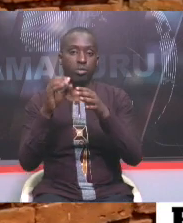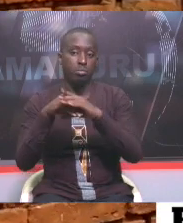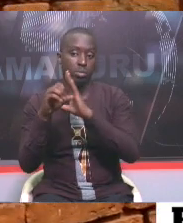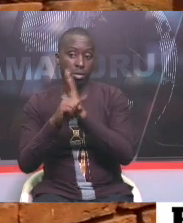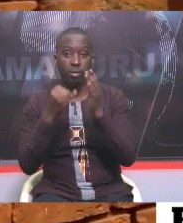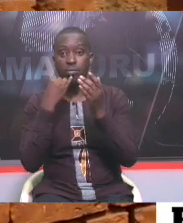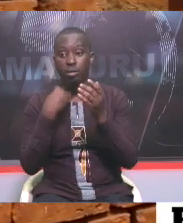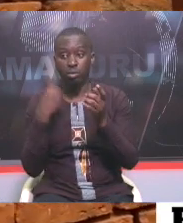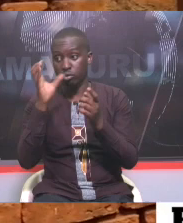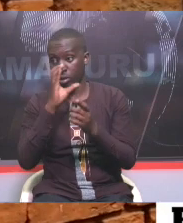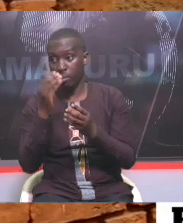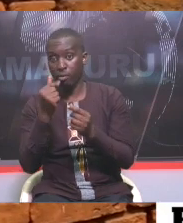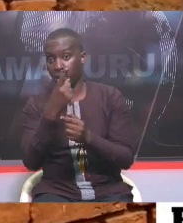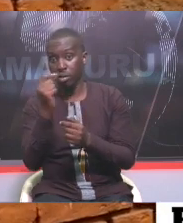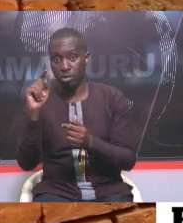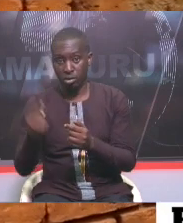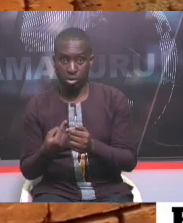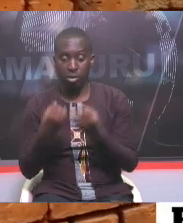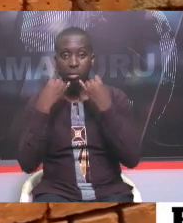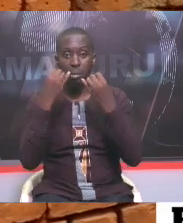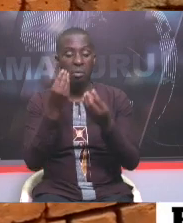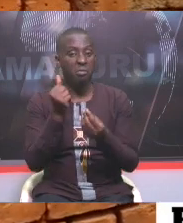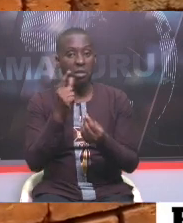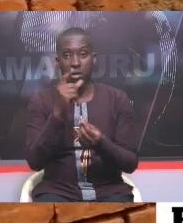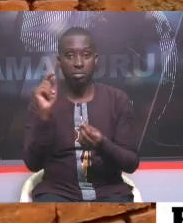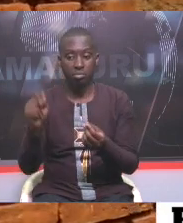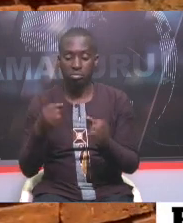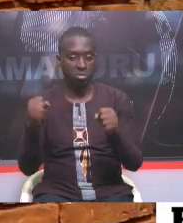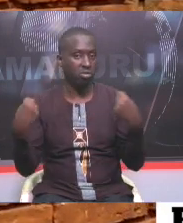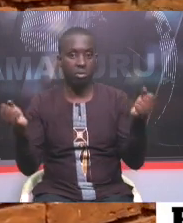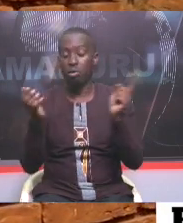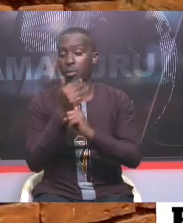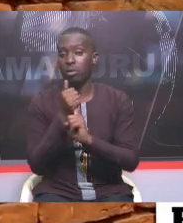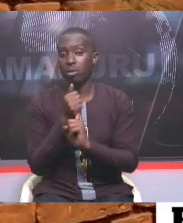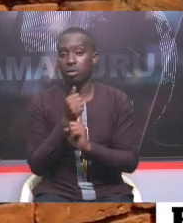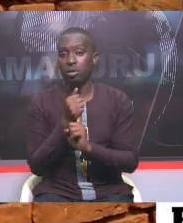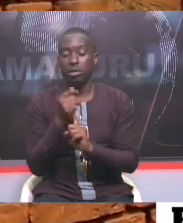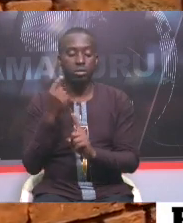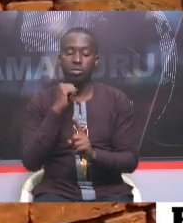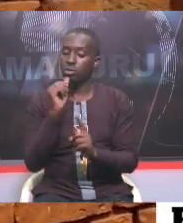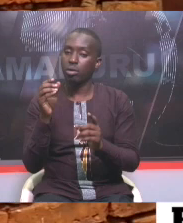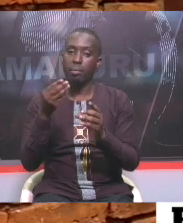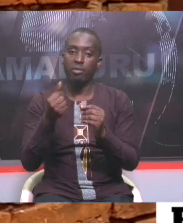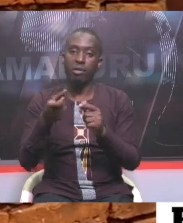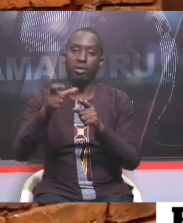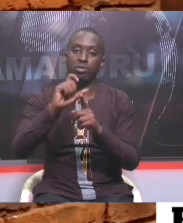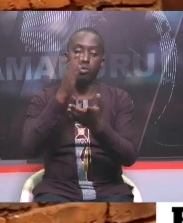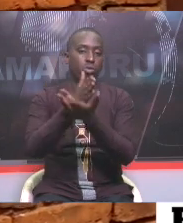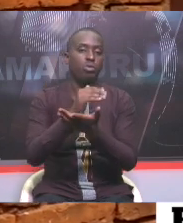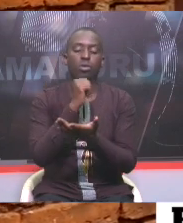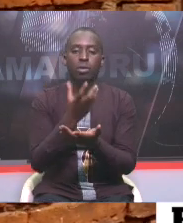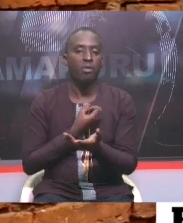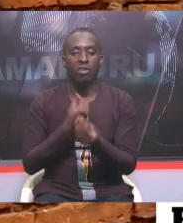bangu ati genda udushakira amafaranga 100,000 ndabwo ati amafaranga 100,000 nanjye ntaho nayakura ntabwo njya kugereka amafaranga kukuri nta